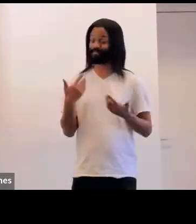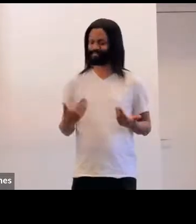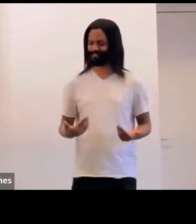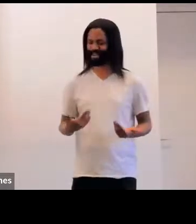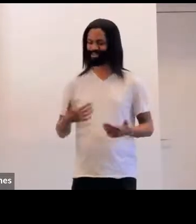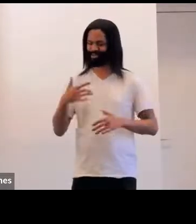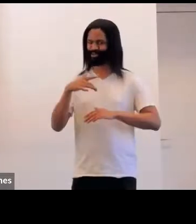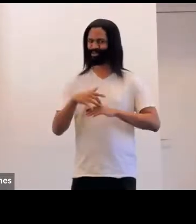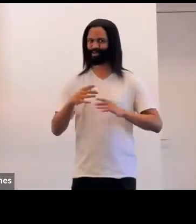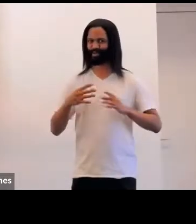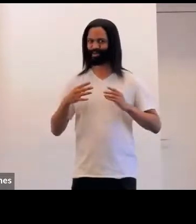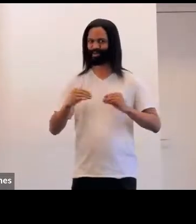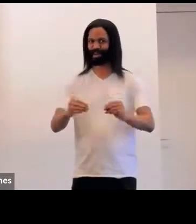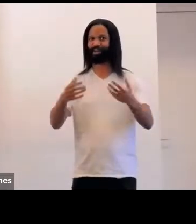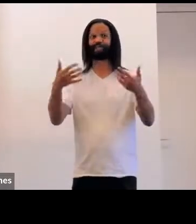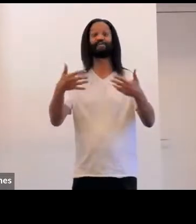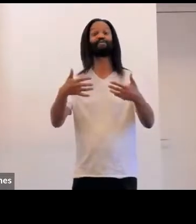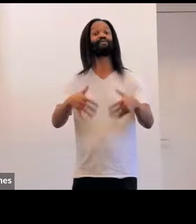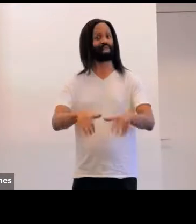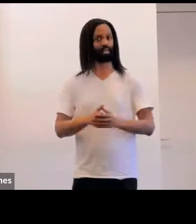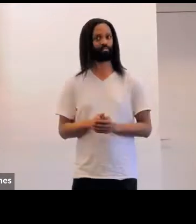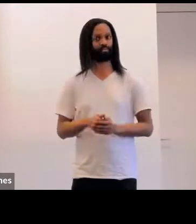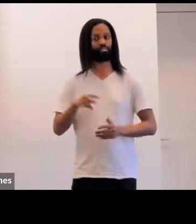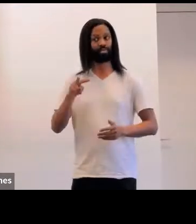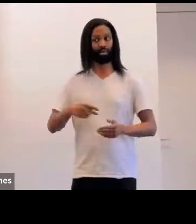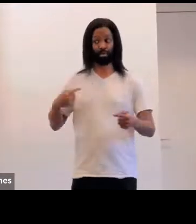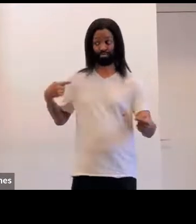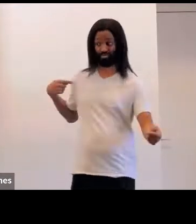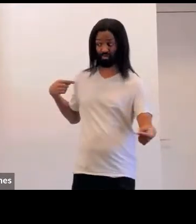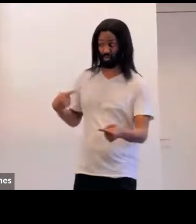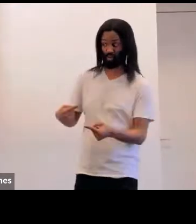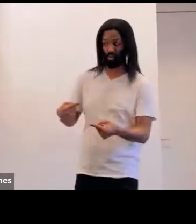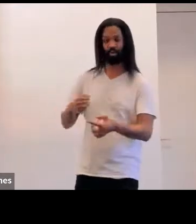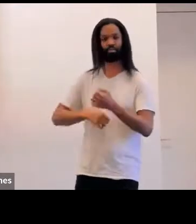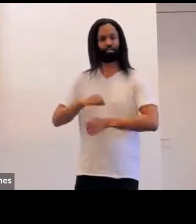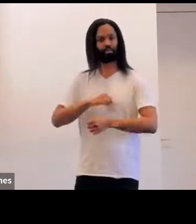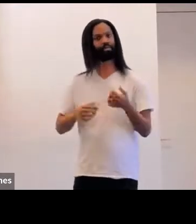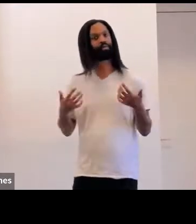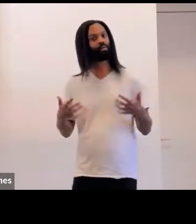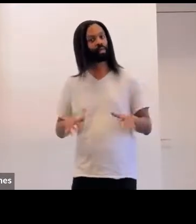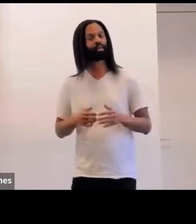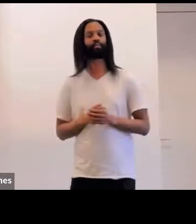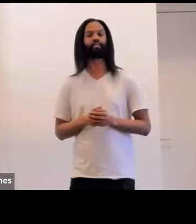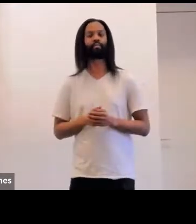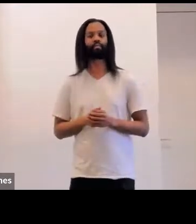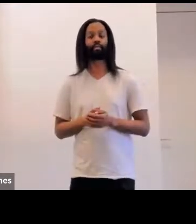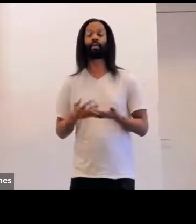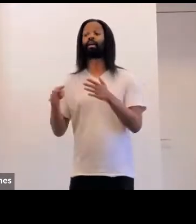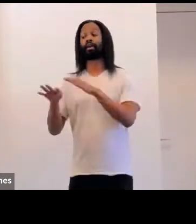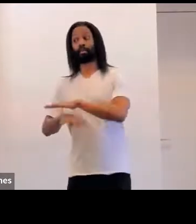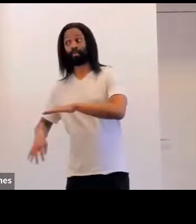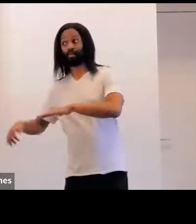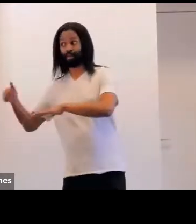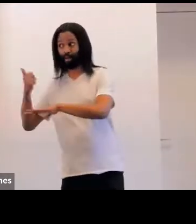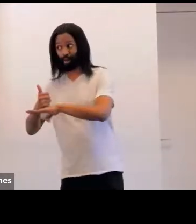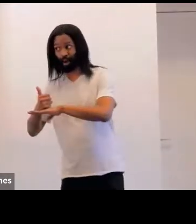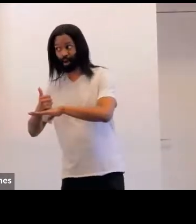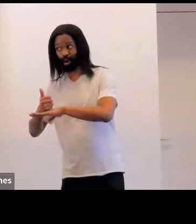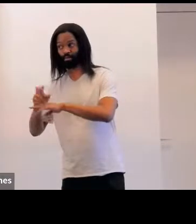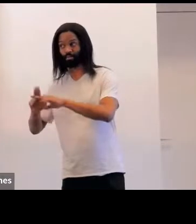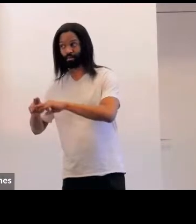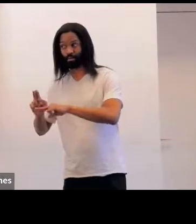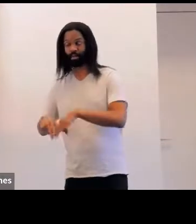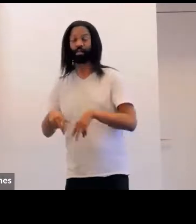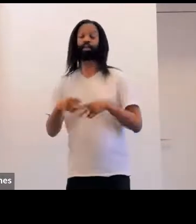des délais rapides, en mettant à disposition, dans une collaboration active entre la métropole du Grand Nancy, la ville de Nancy et